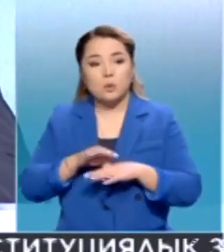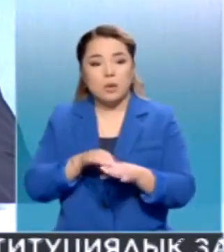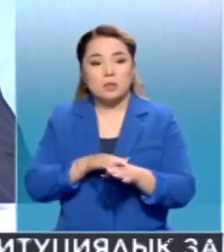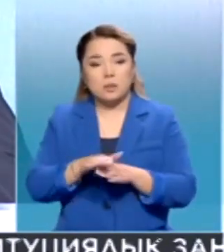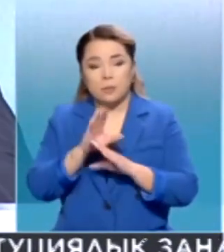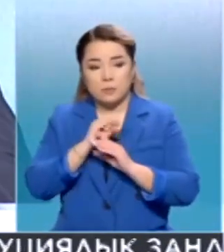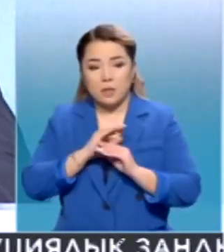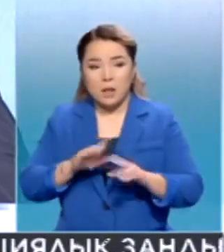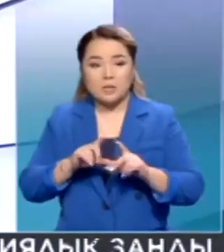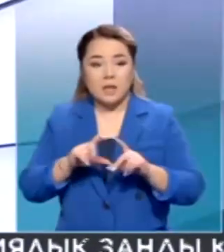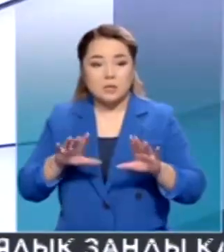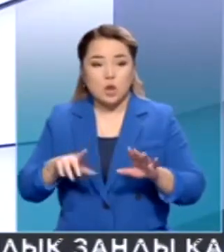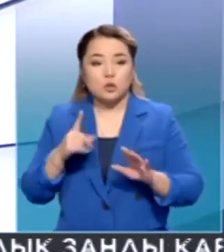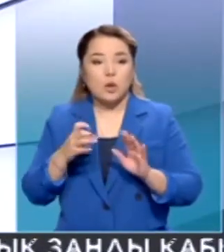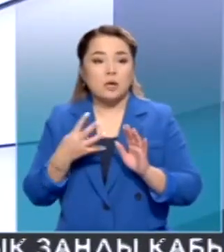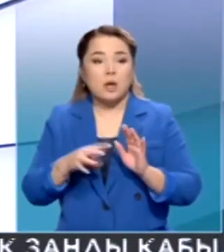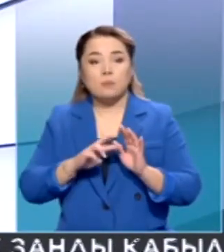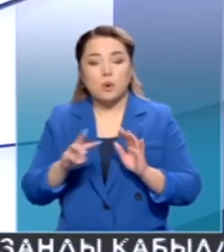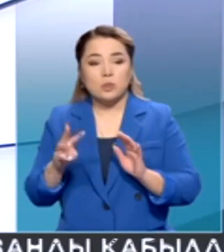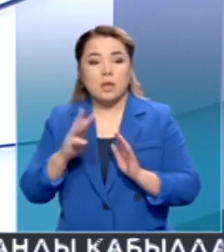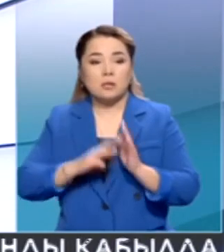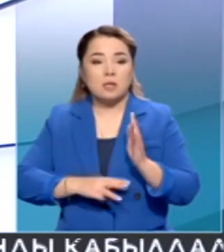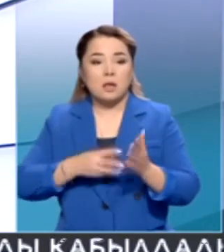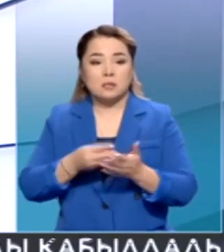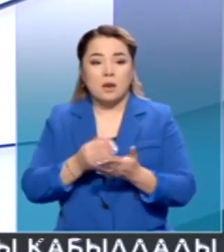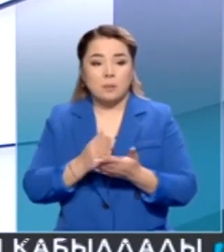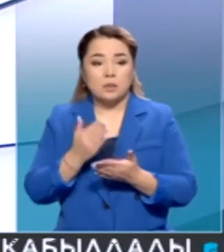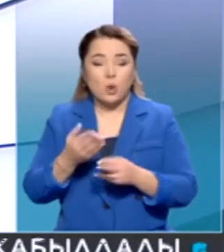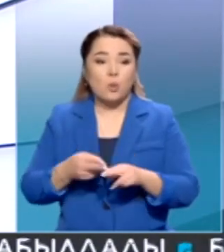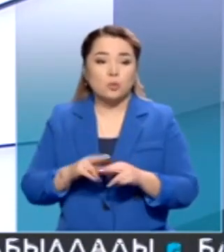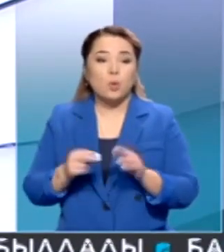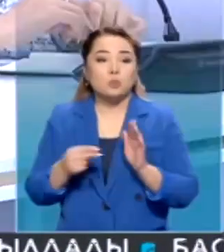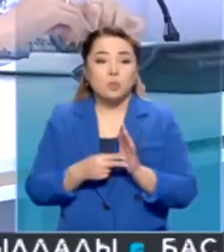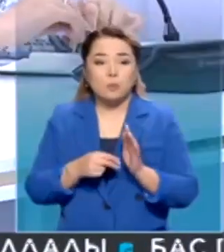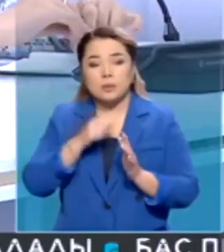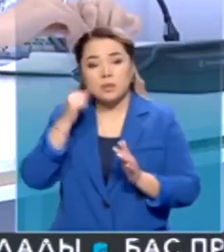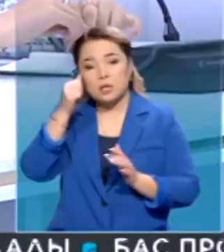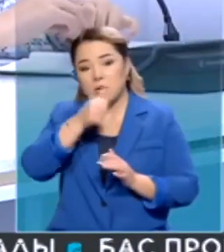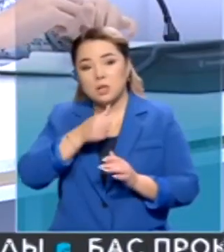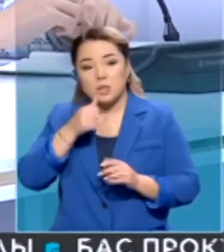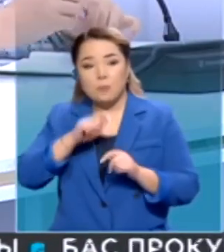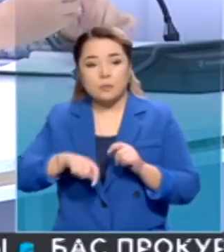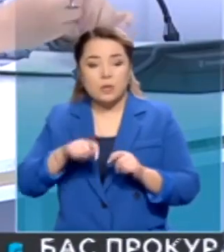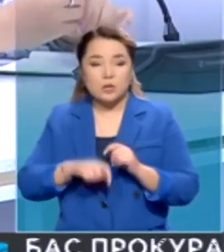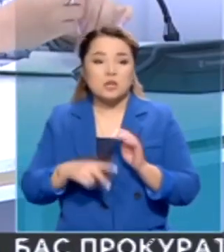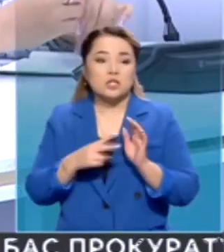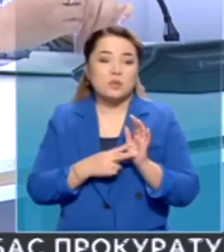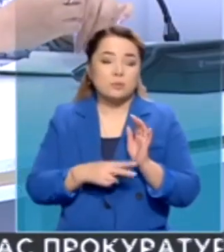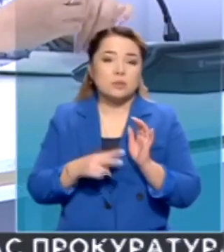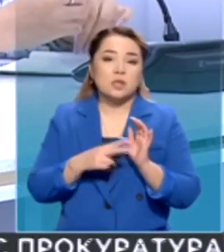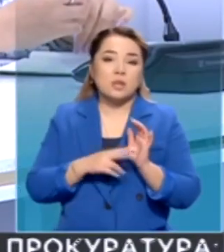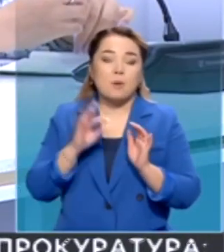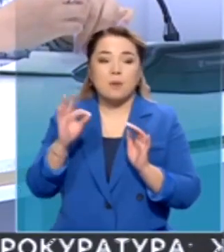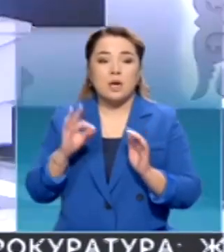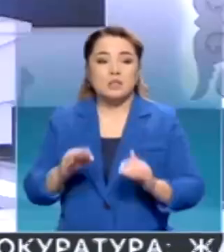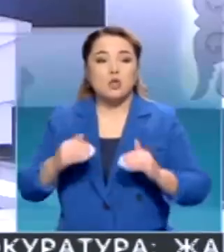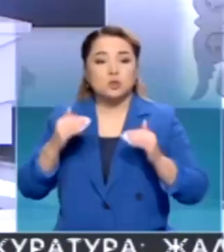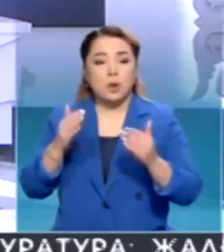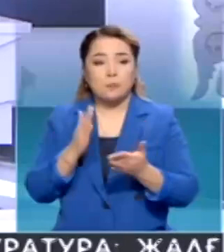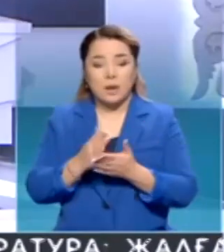алмаған нысандарға 140 миллион теңге айыппұл салынған. Бұл сома былтырғы жылмен салыстырғанда 77%-ға